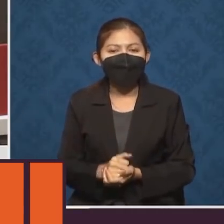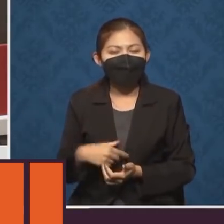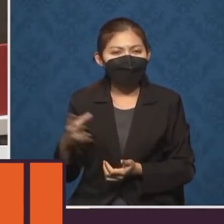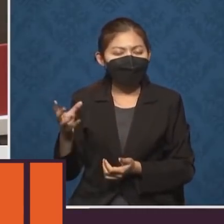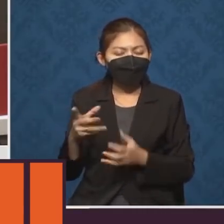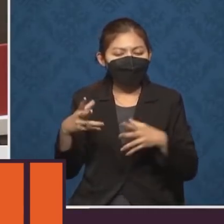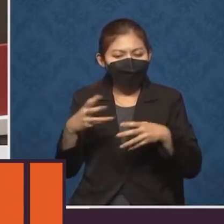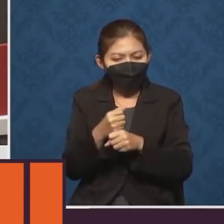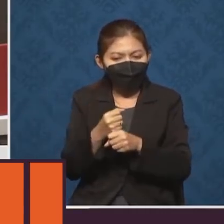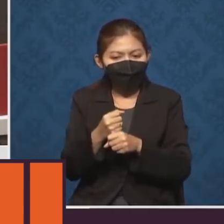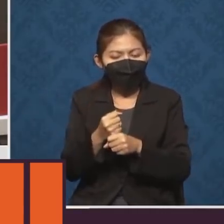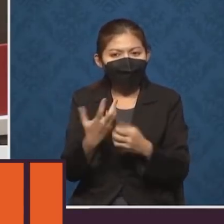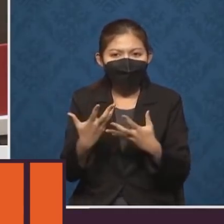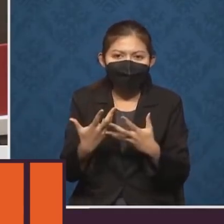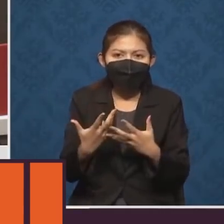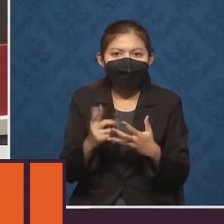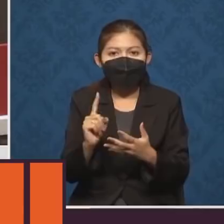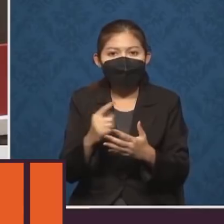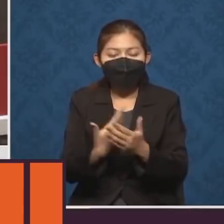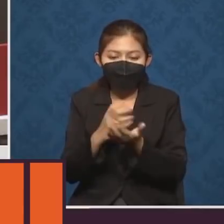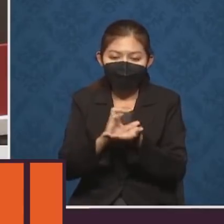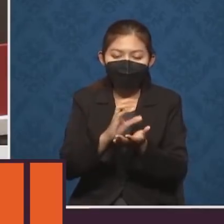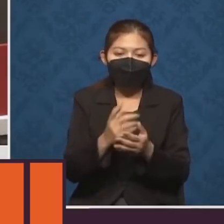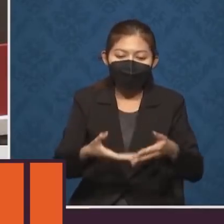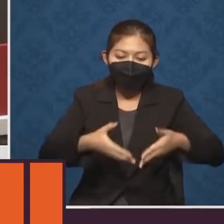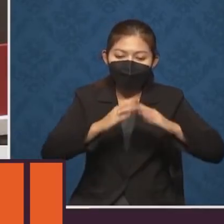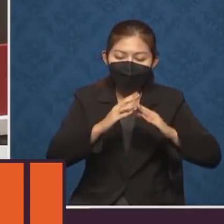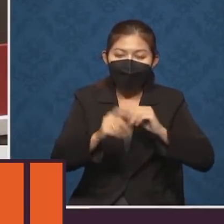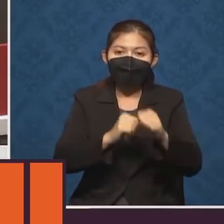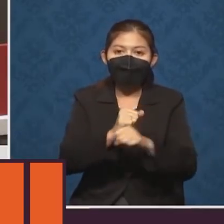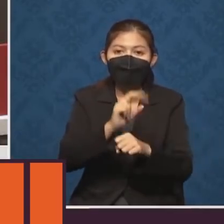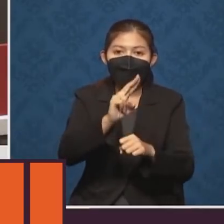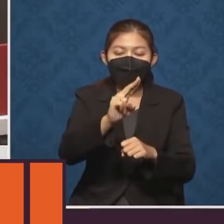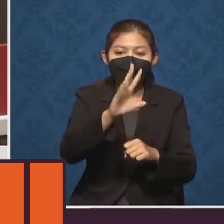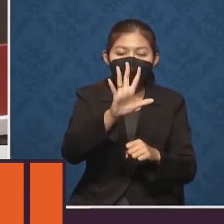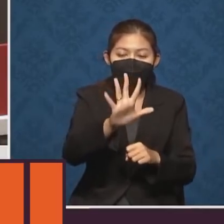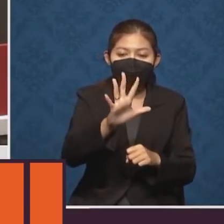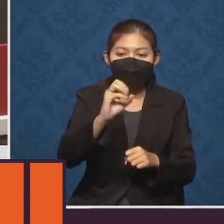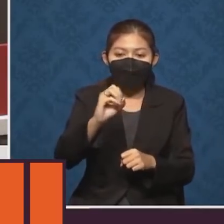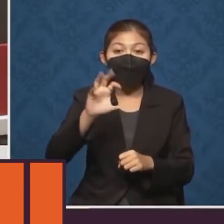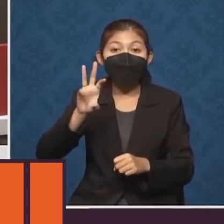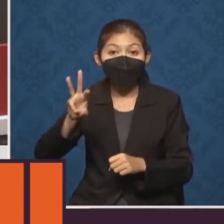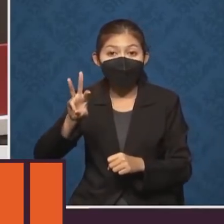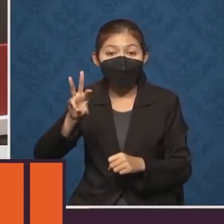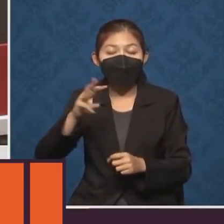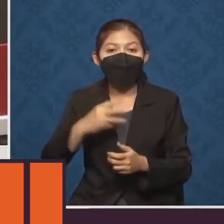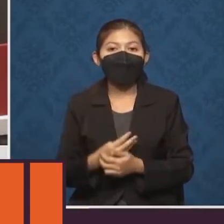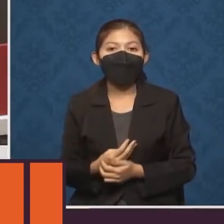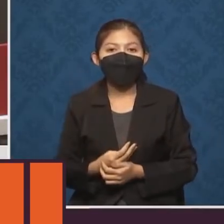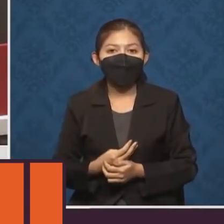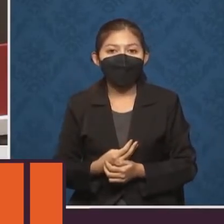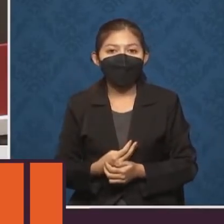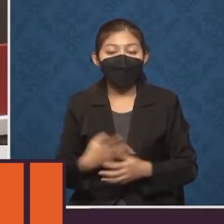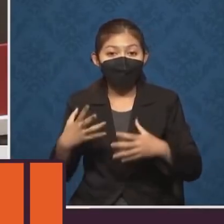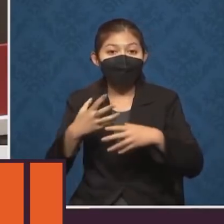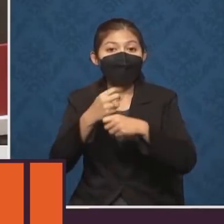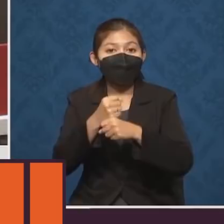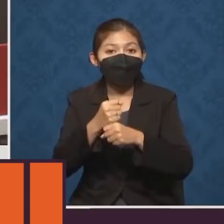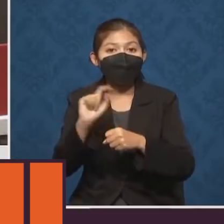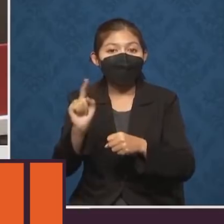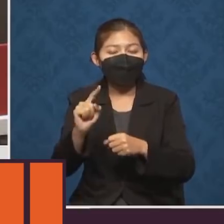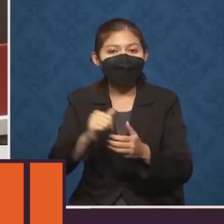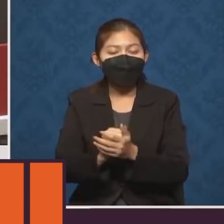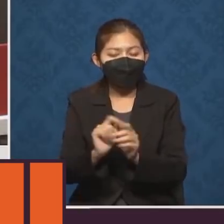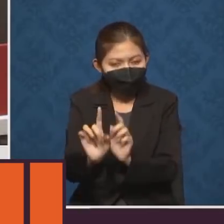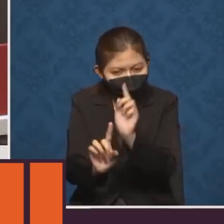ฟังก์ชันอยู่หรือไม่กองทุนนี้นะคะตั้งแต่ปี 2506นะครับเอ่อปรากฏว่าผลนะฮะจาก